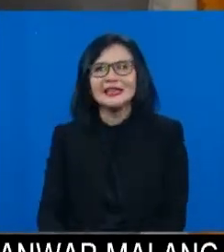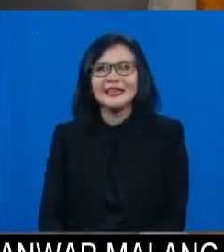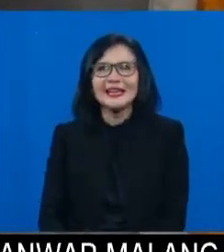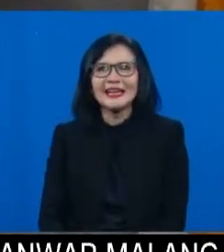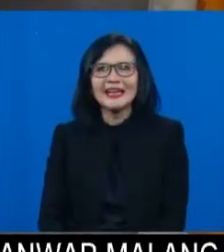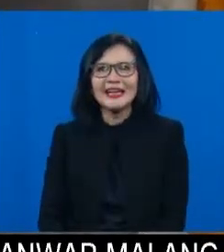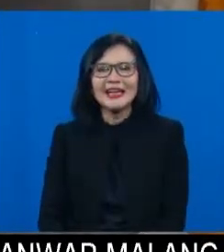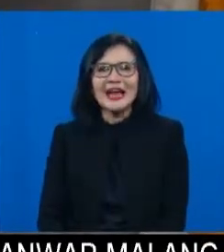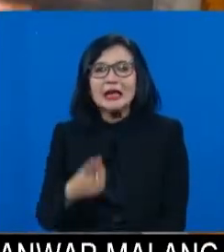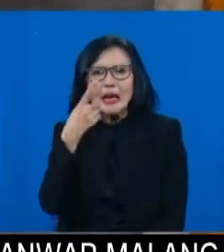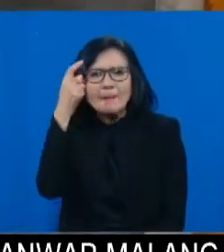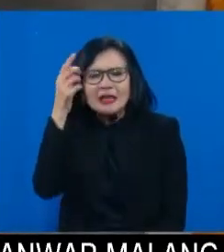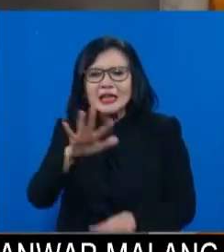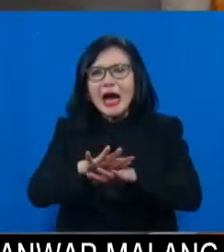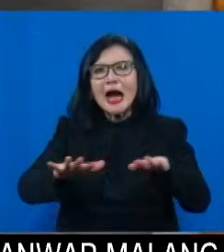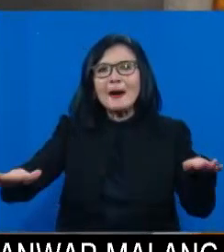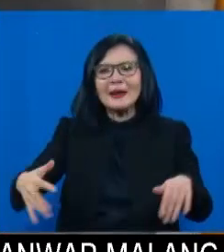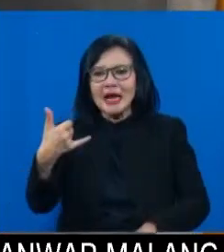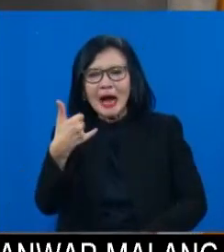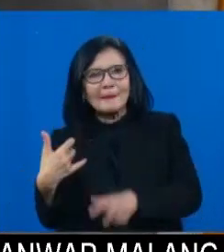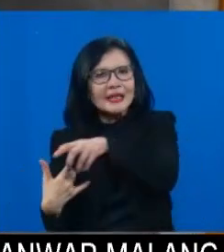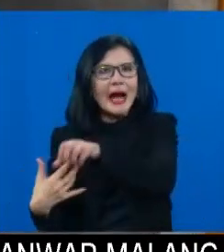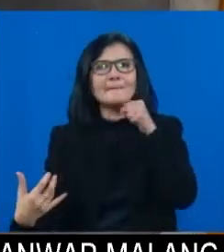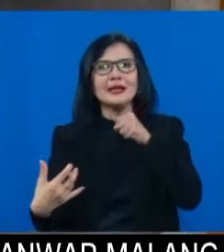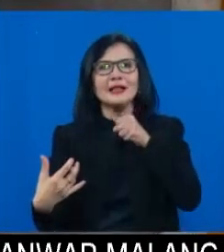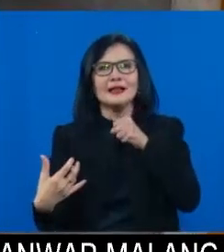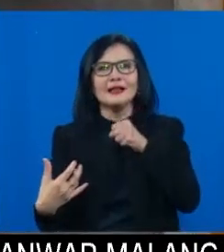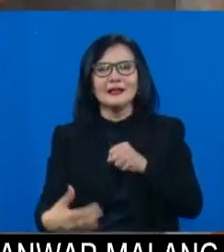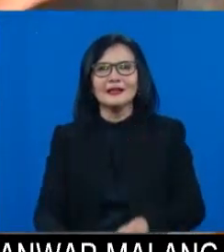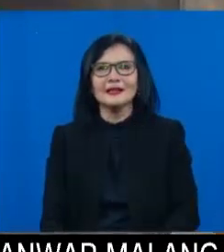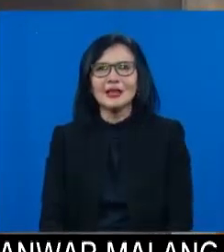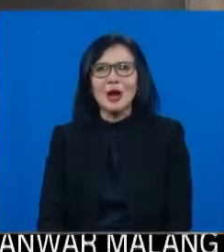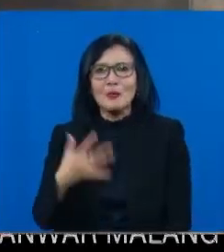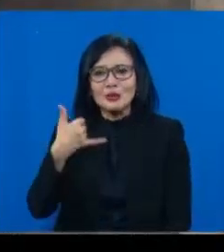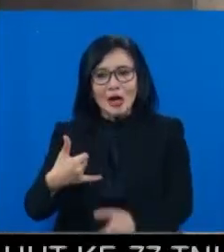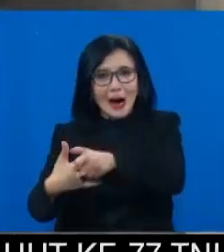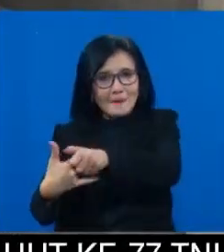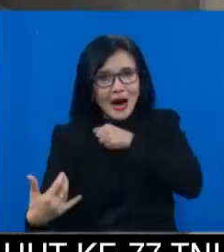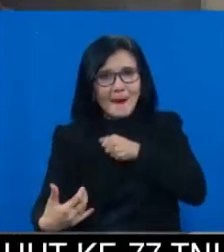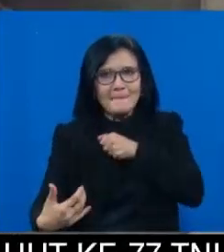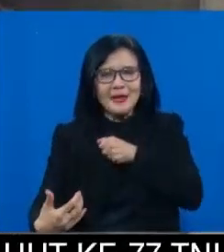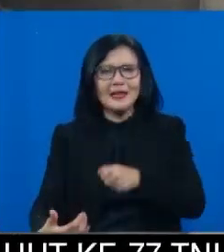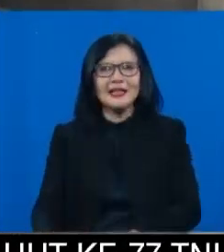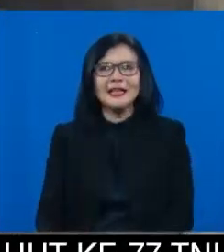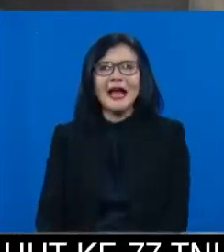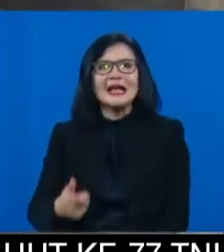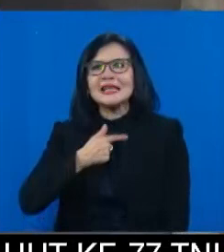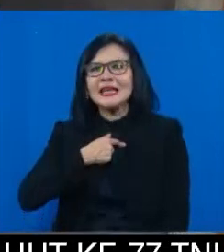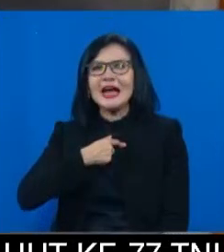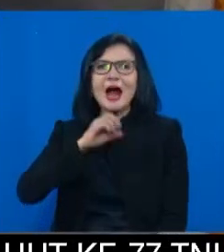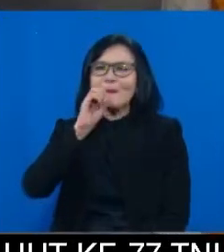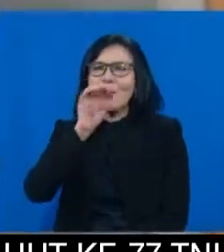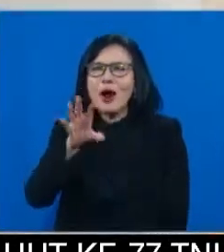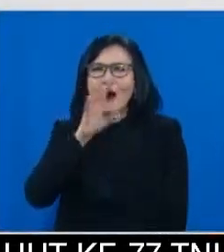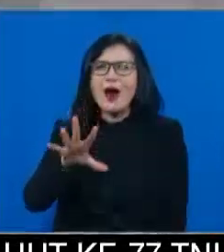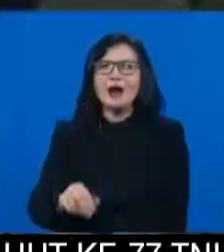lihat kondisi aman, dia ambil HP itu tadi sama dompet. Begitu dia ambil HP sama dompet tadi, langsung tak teriaki,